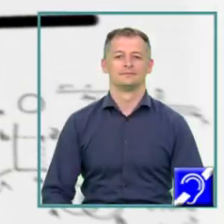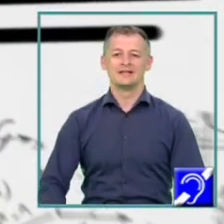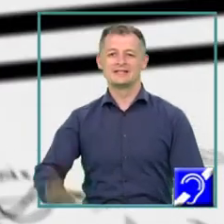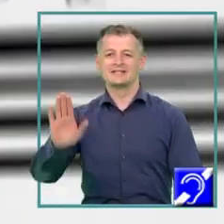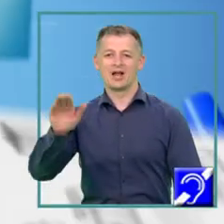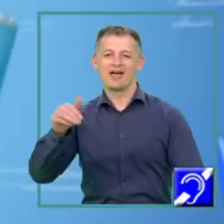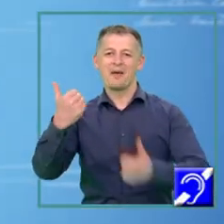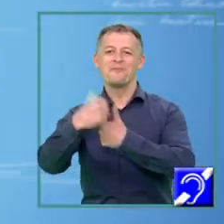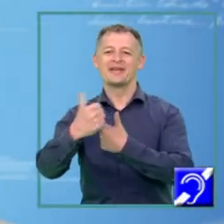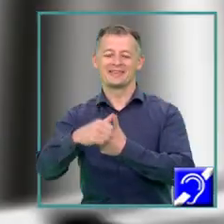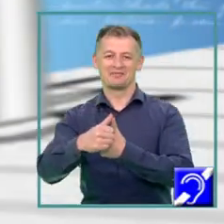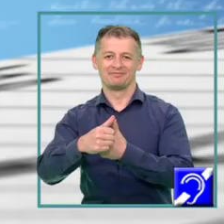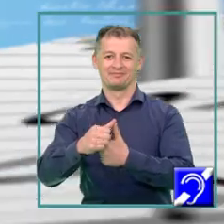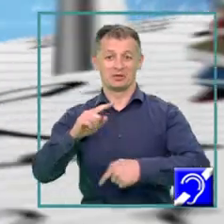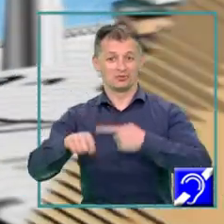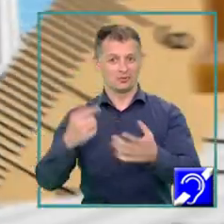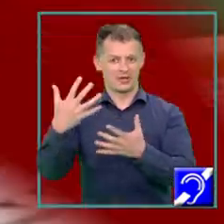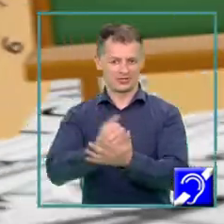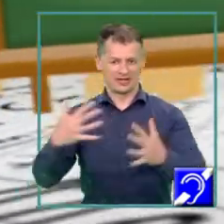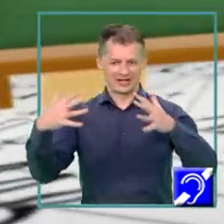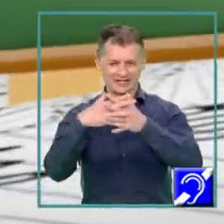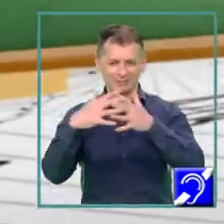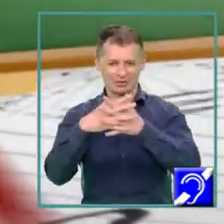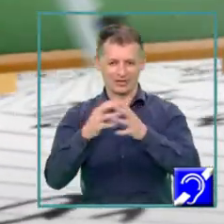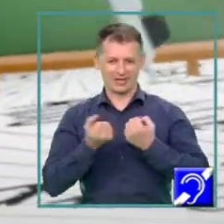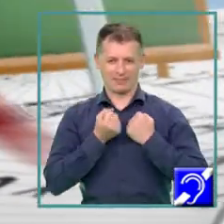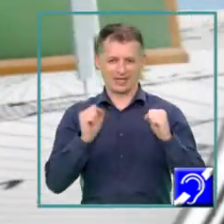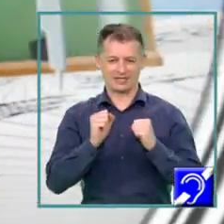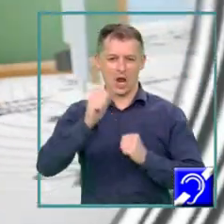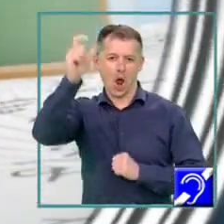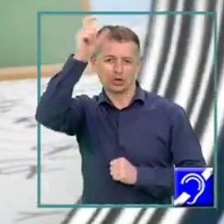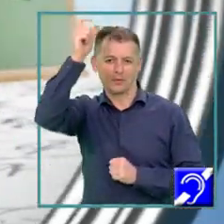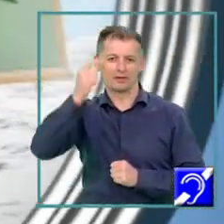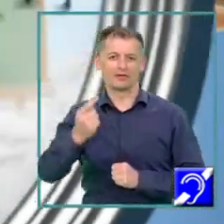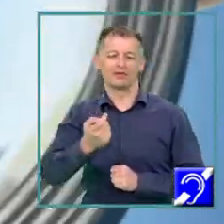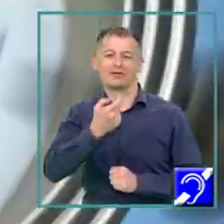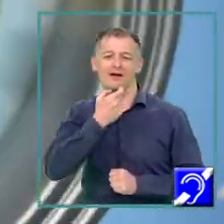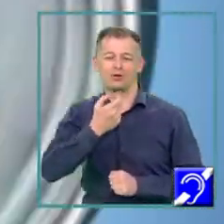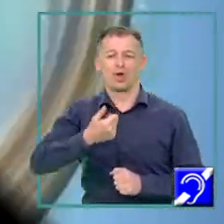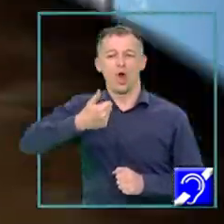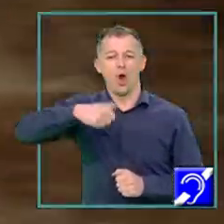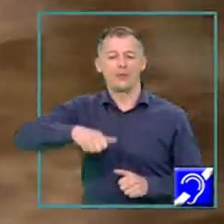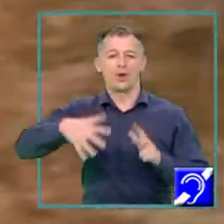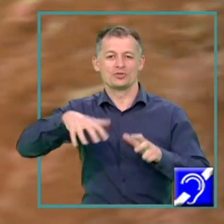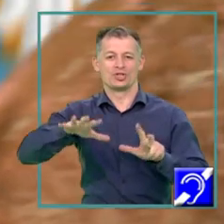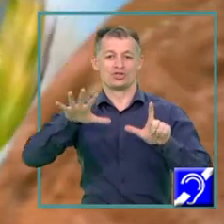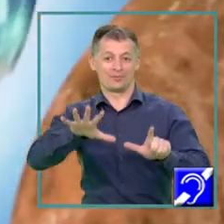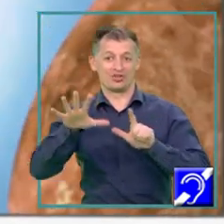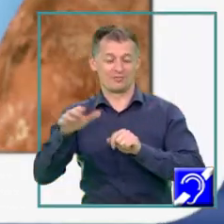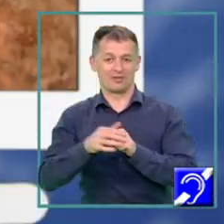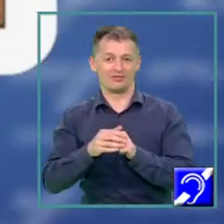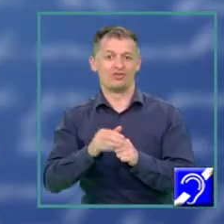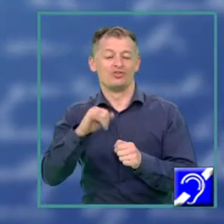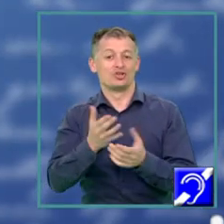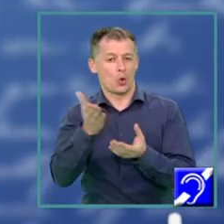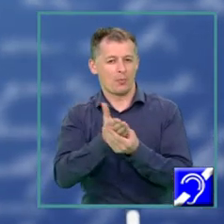Salutare, prieteni! După câștigarea războiului de independență otomană din 1877 și tratatele internaționale care